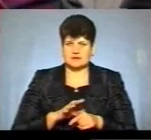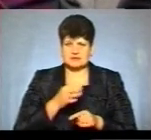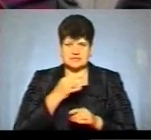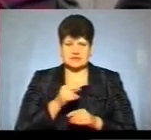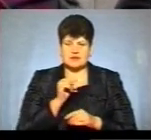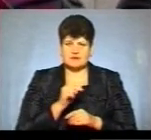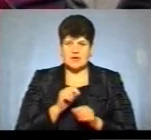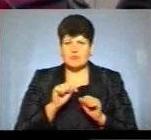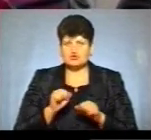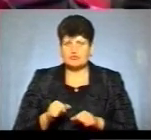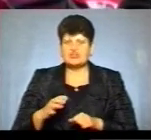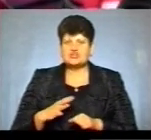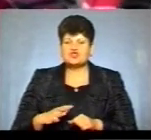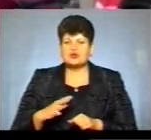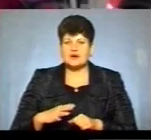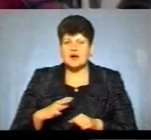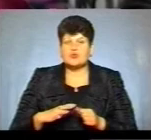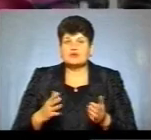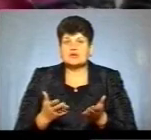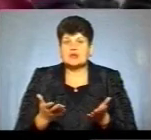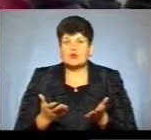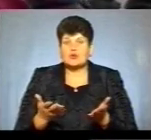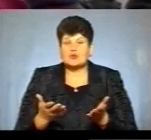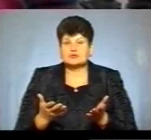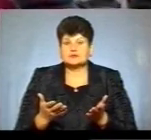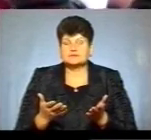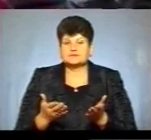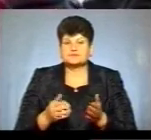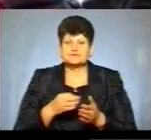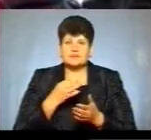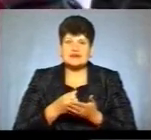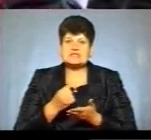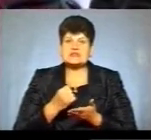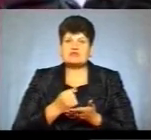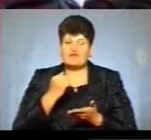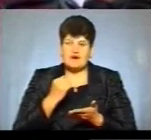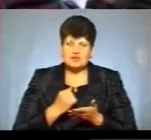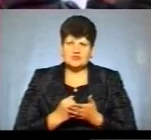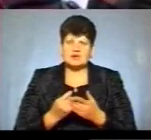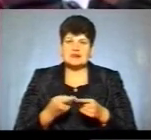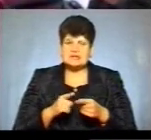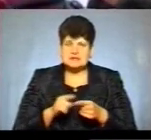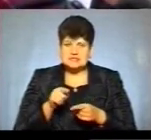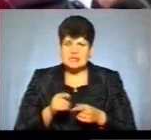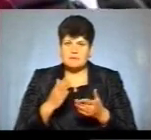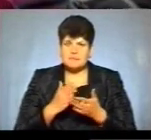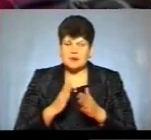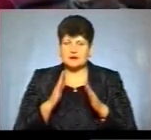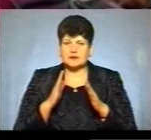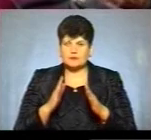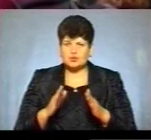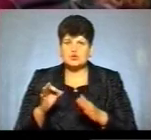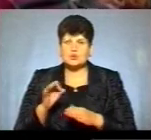можливо, вони чекають якогось сигналу, затвердження, і це затвердження має надійти, очевидно, з